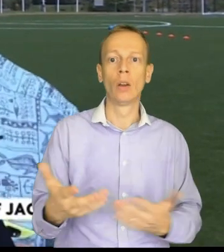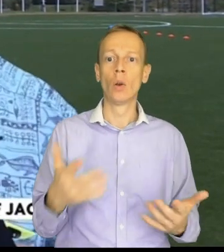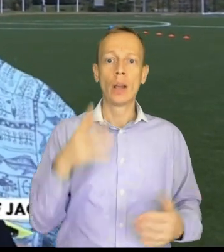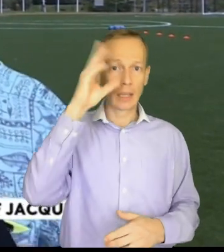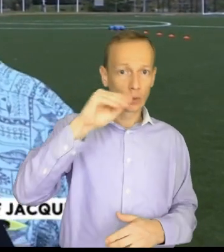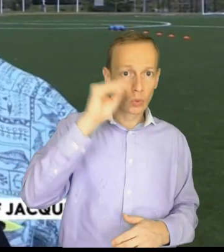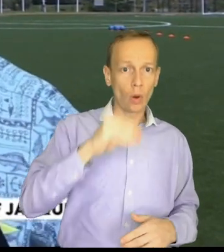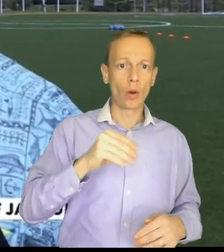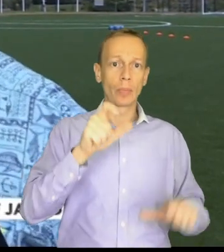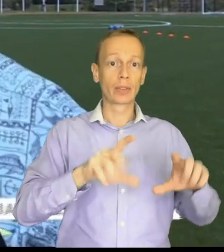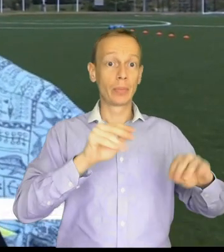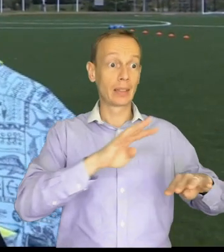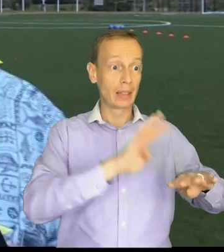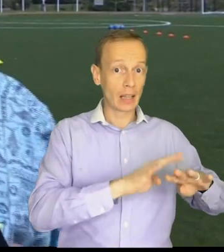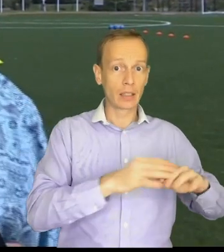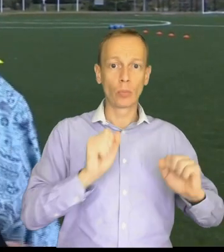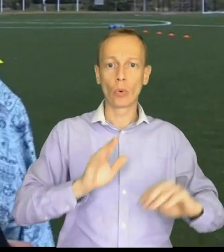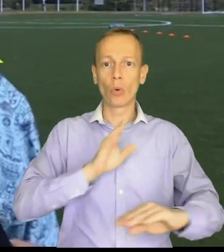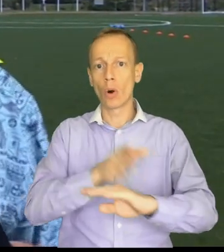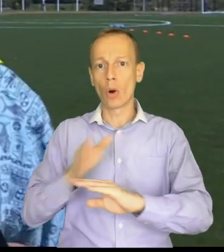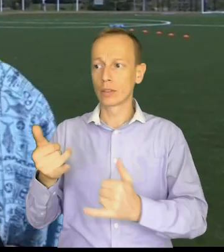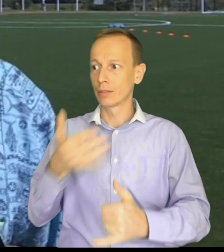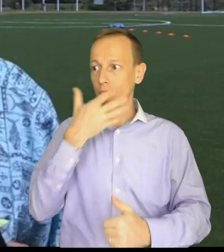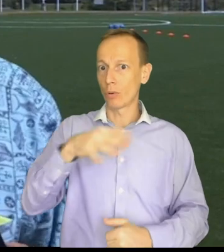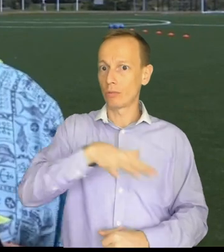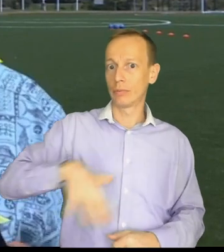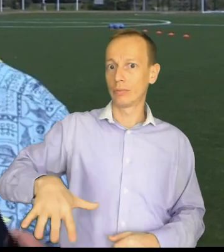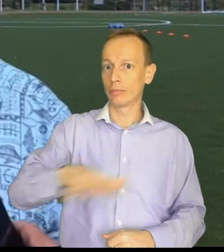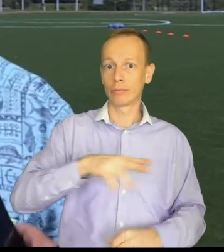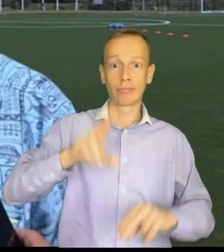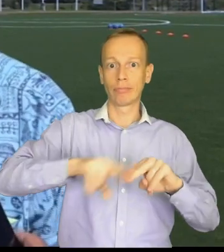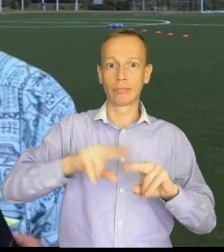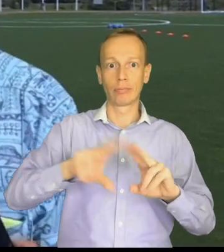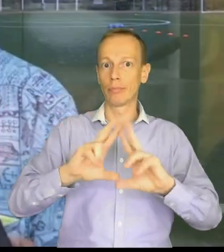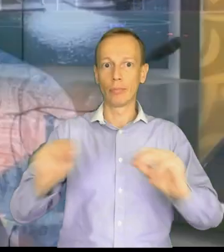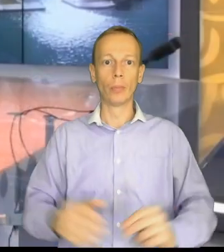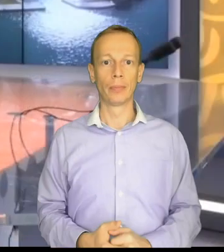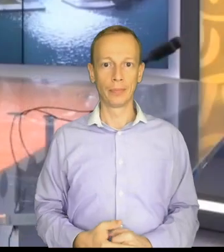mais aussi les riverains, pour venir profiter de ce site magnifique qui était complètement donc rénové.